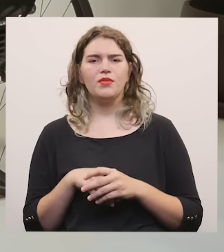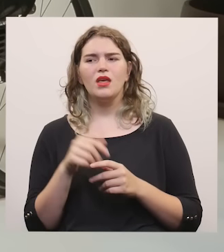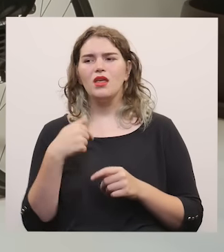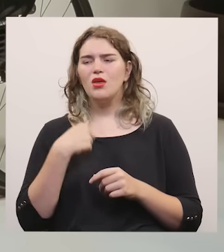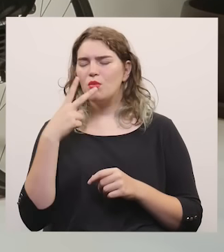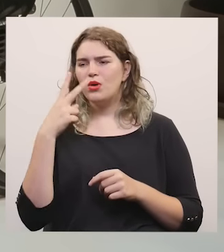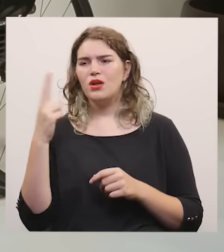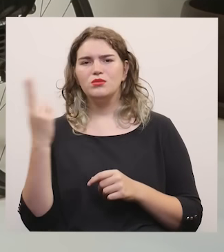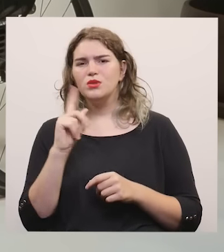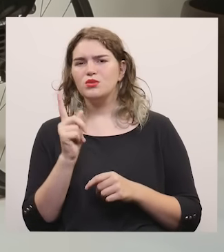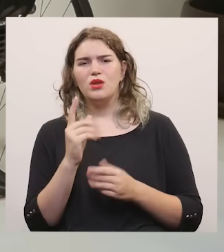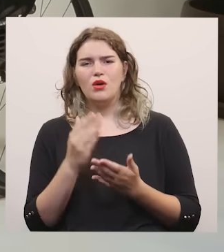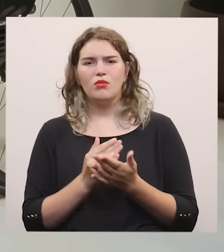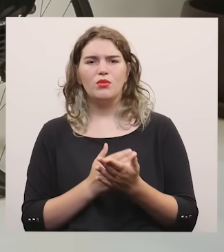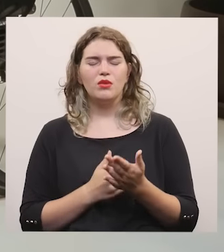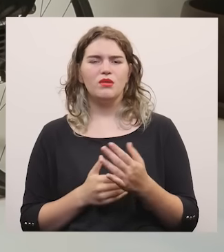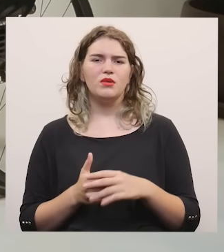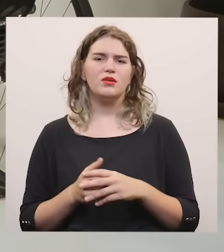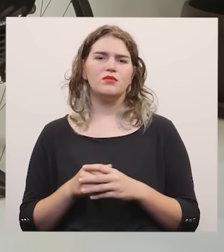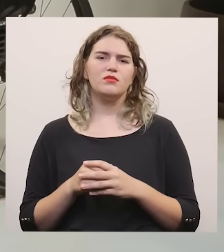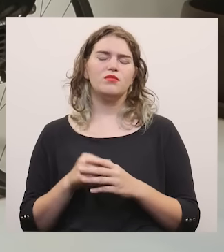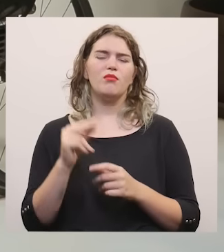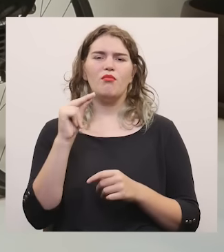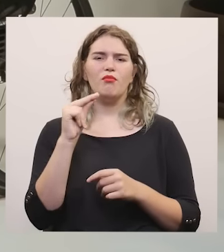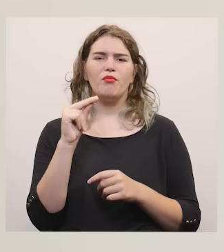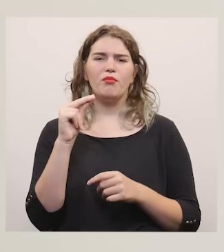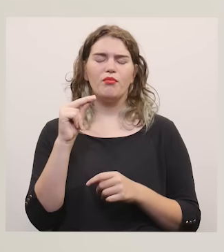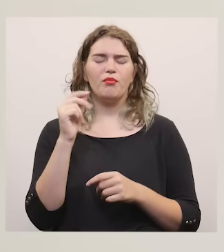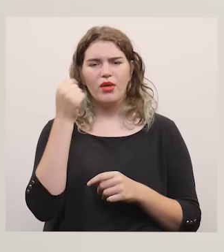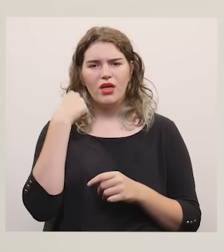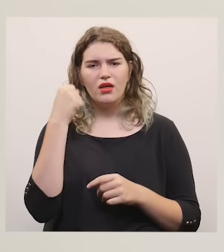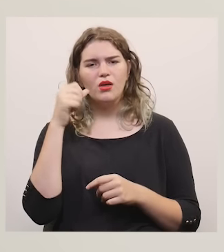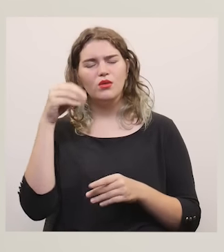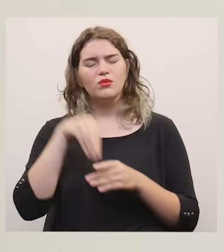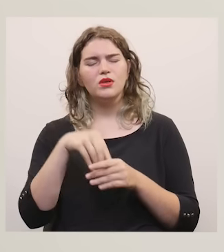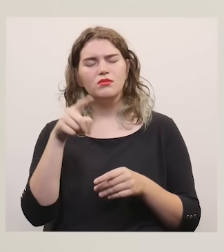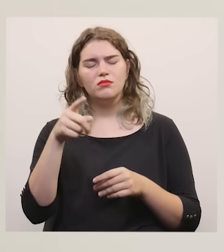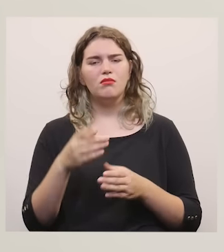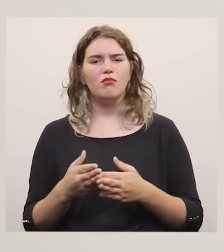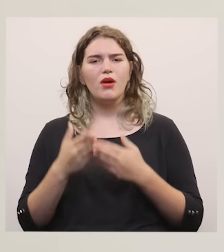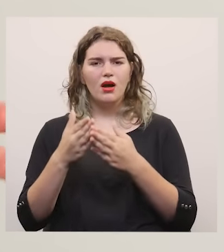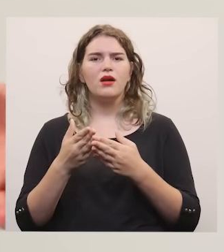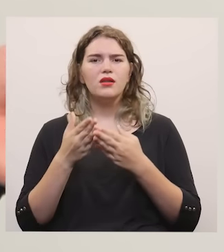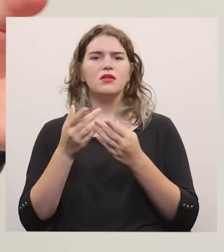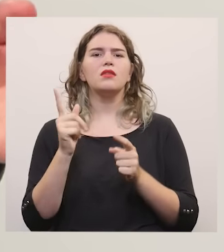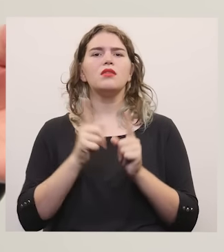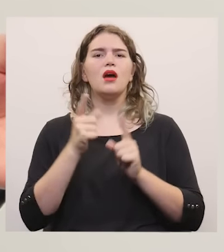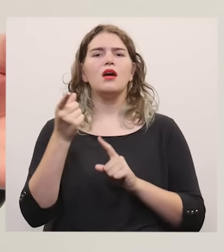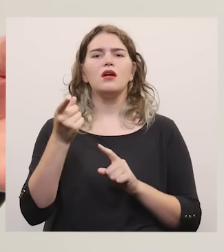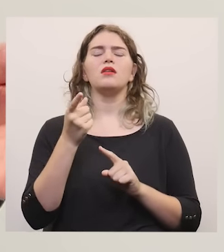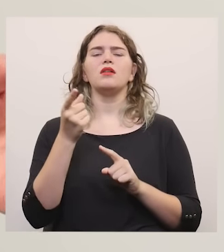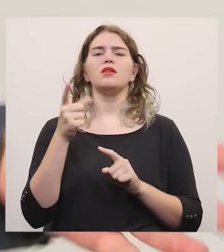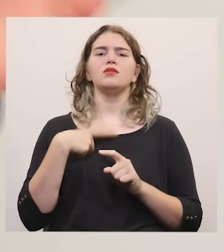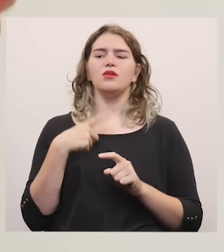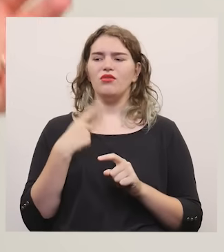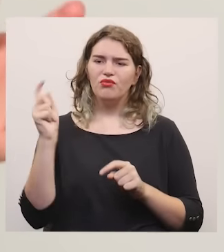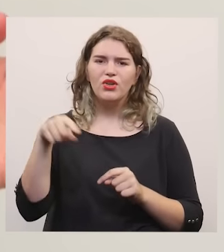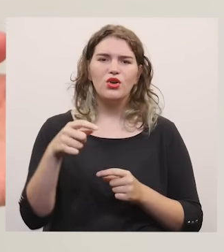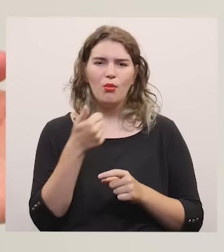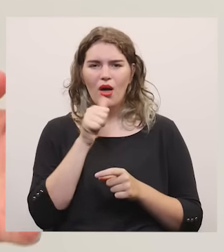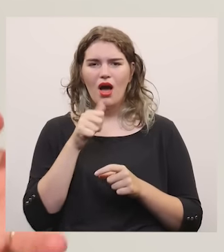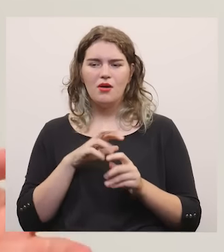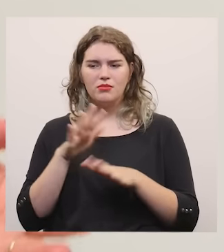nu da. La probleme. Da. Petru, în barcă, vine Domnul și zice, dacă ești tu zis să vin pe ape, vină pe